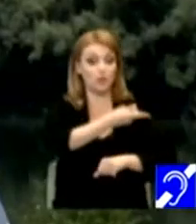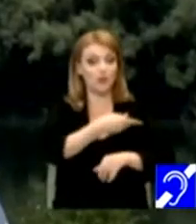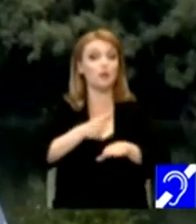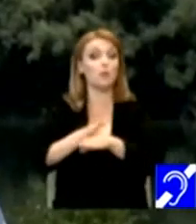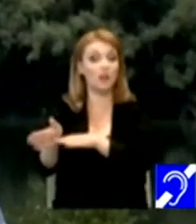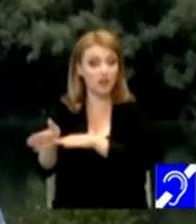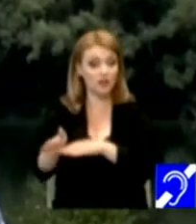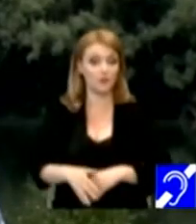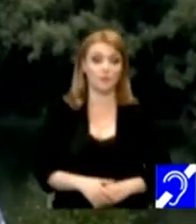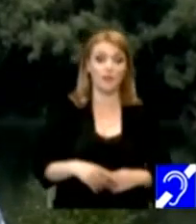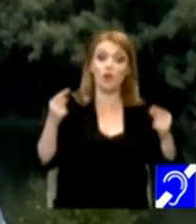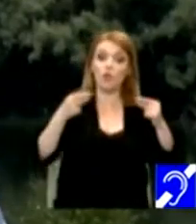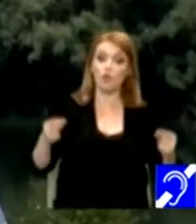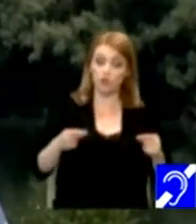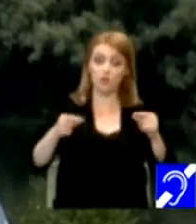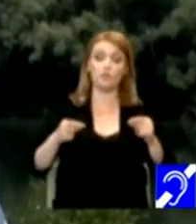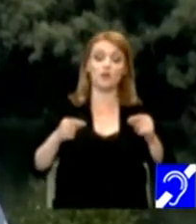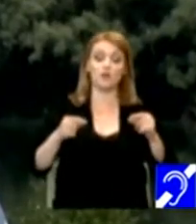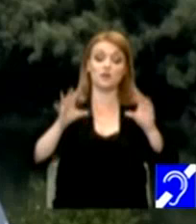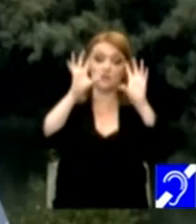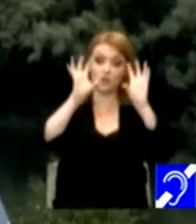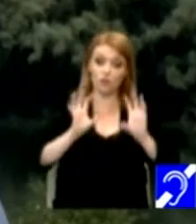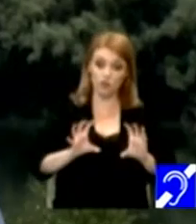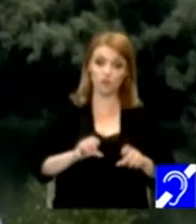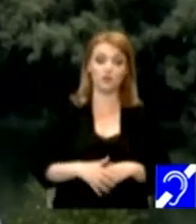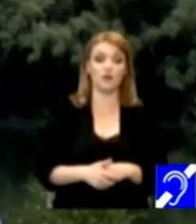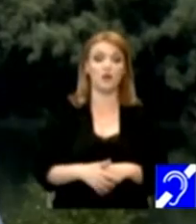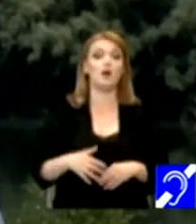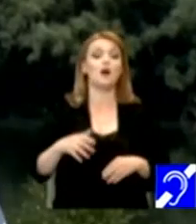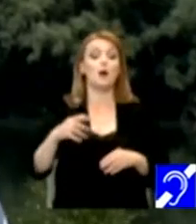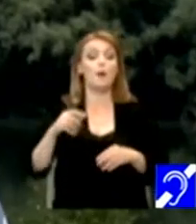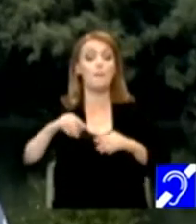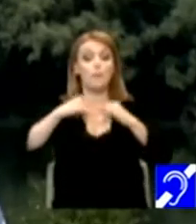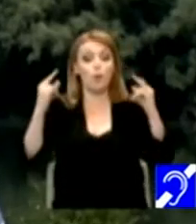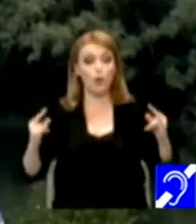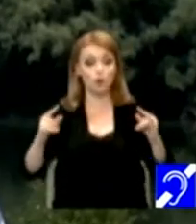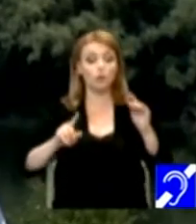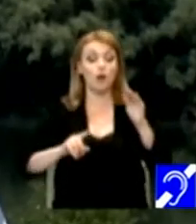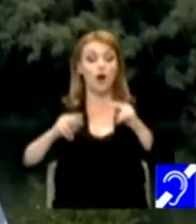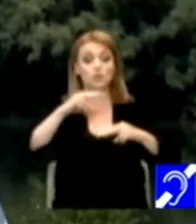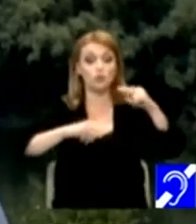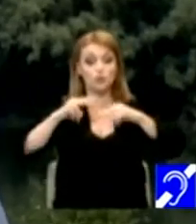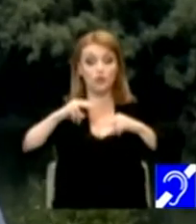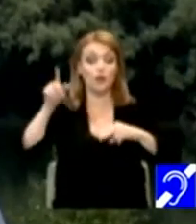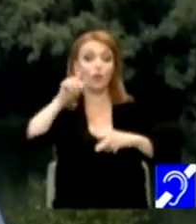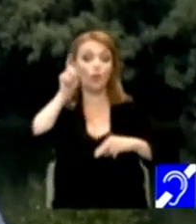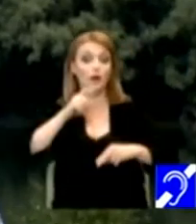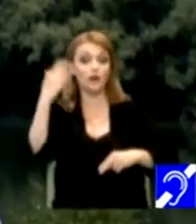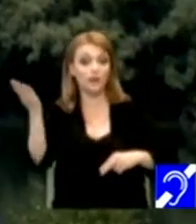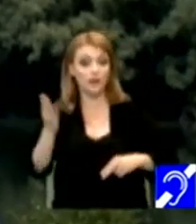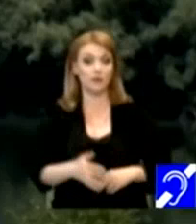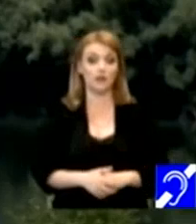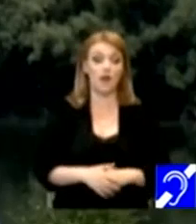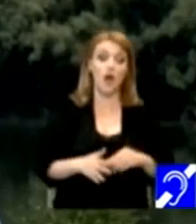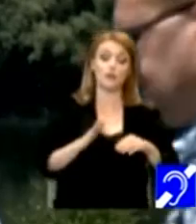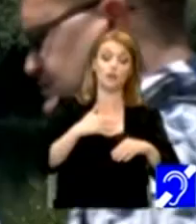акордului поду о са конструяска партія україняна, поду ж друму де акчес дин партія україняна. Ноя